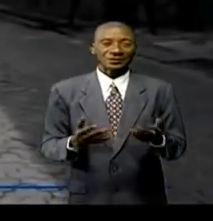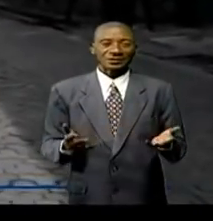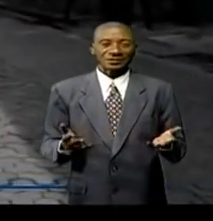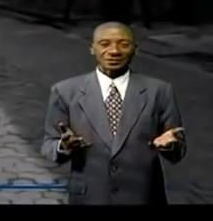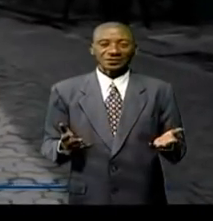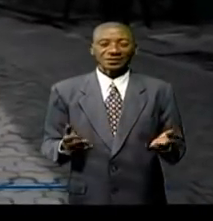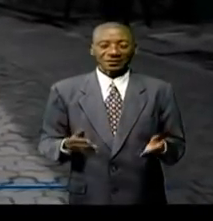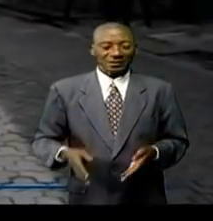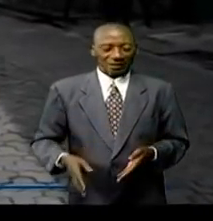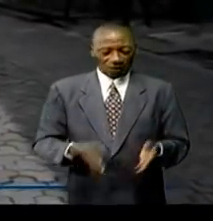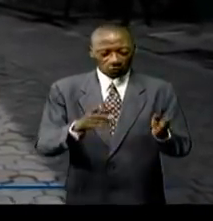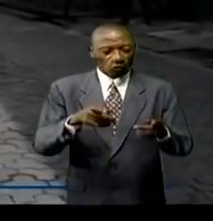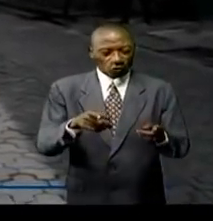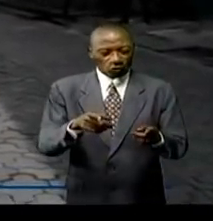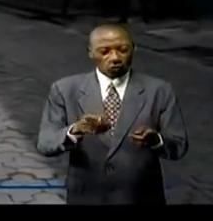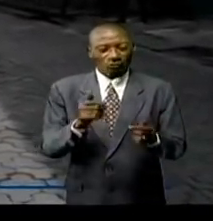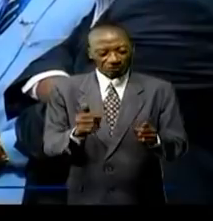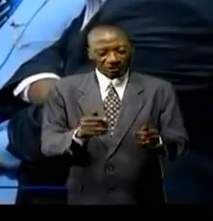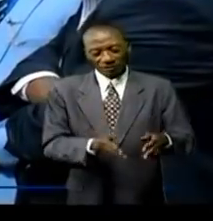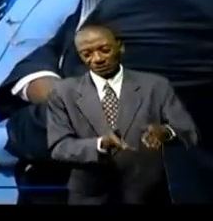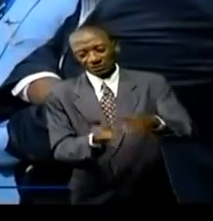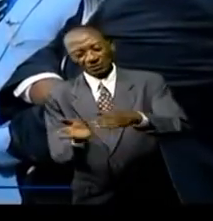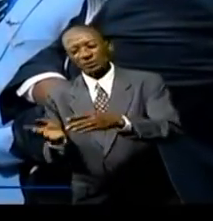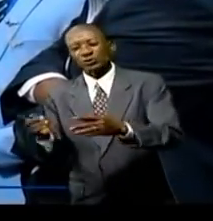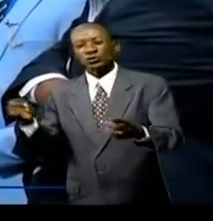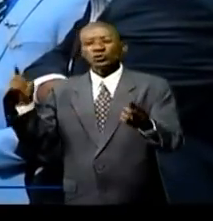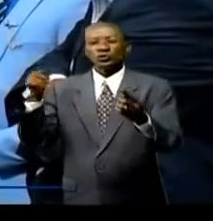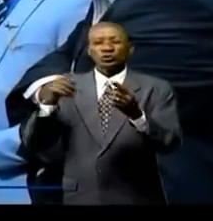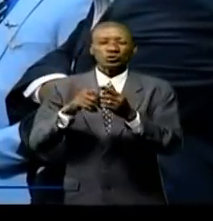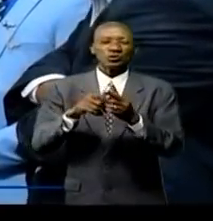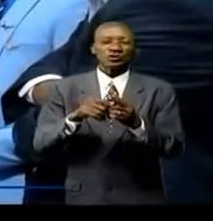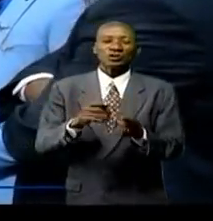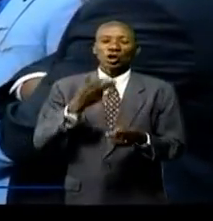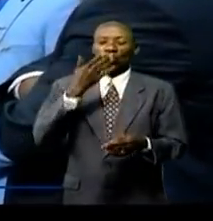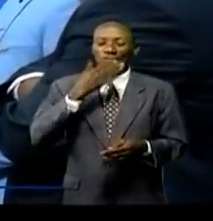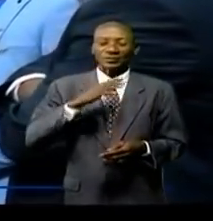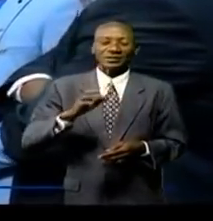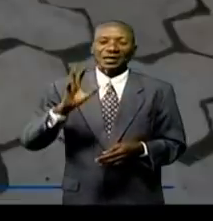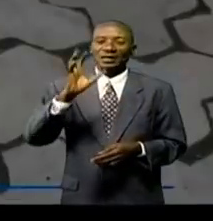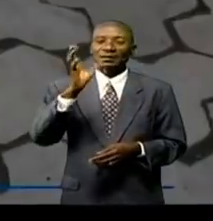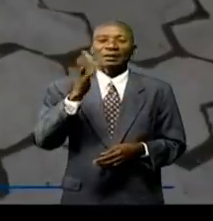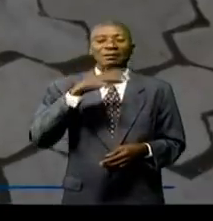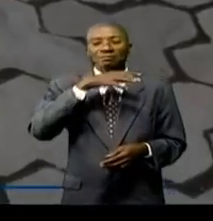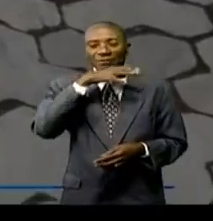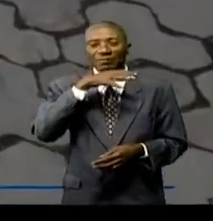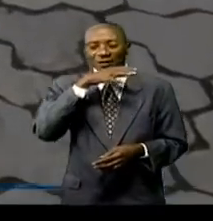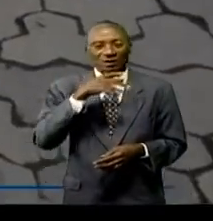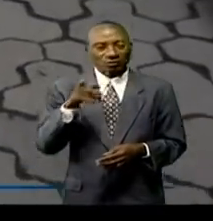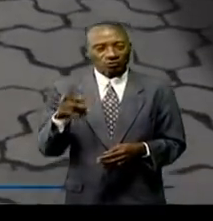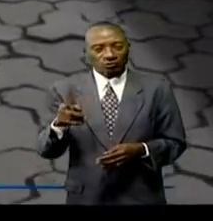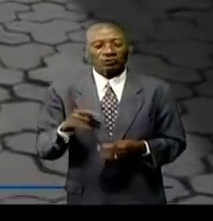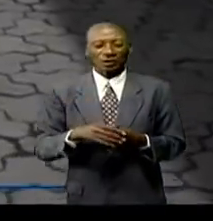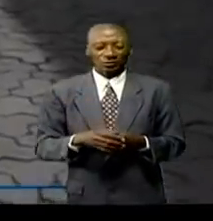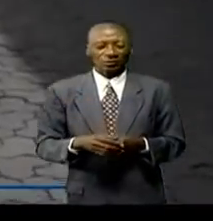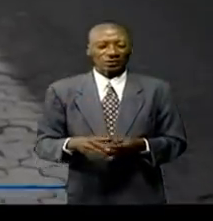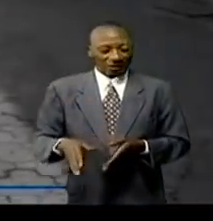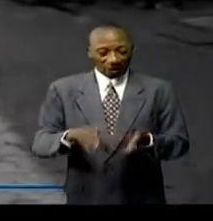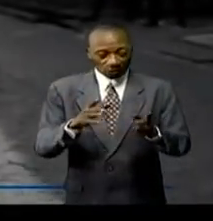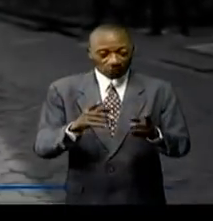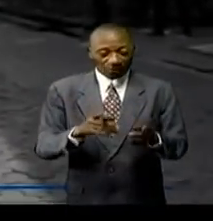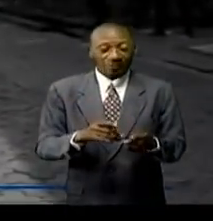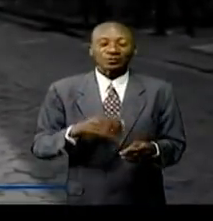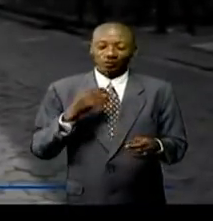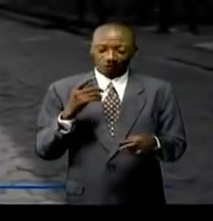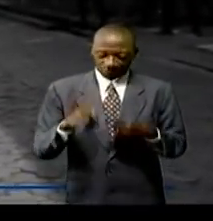la zone de santé urbaine de Kalamu 2, dans le quartier Yolo, dans la commune de Kalamu, vient de revêtir sa nouvelle robe grâce aux travaux de